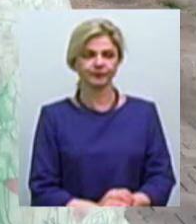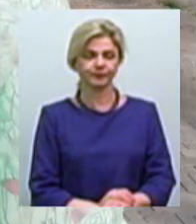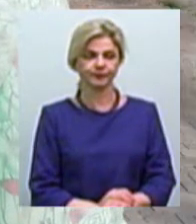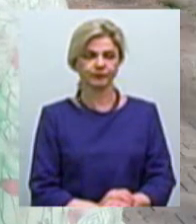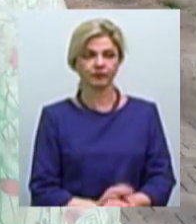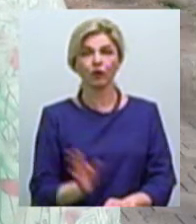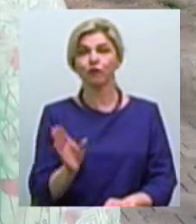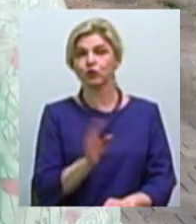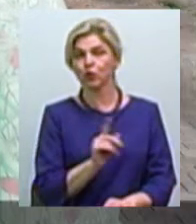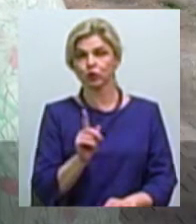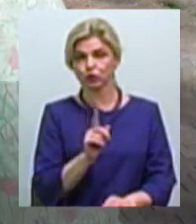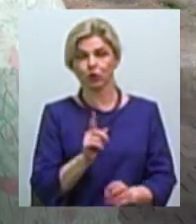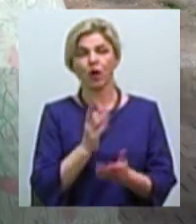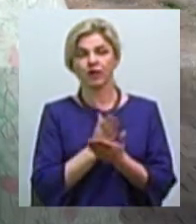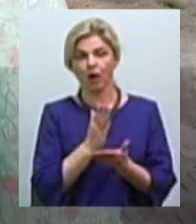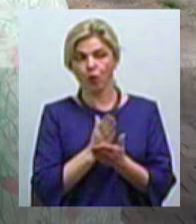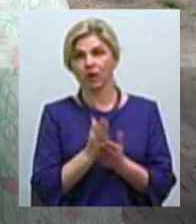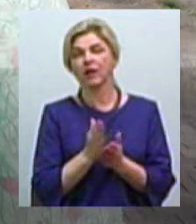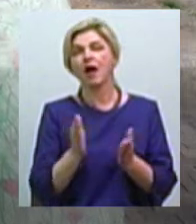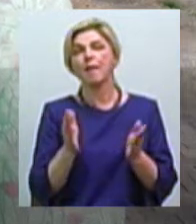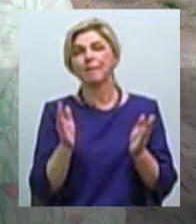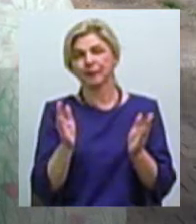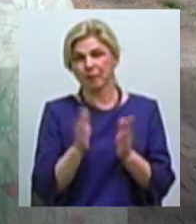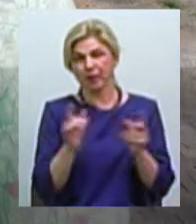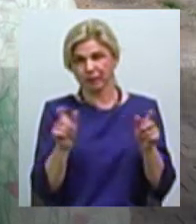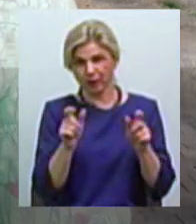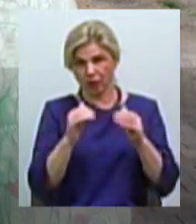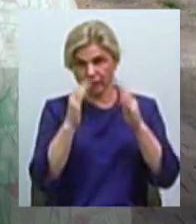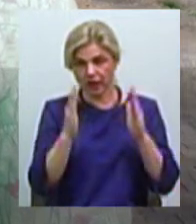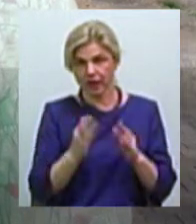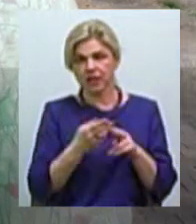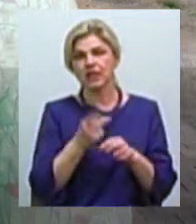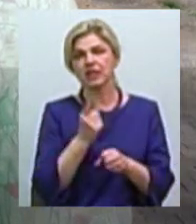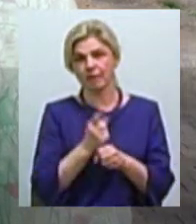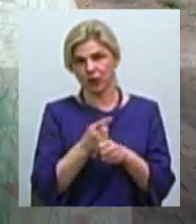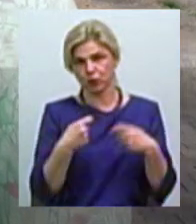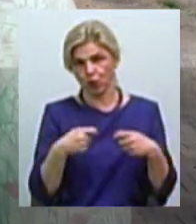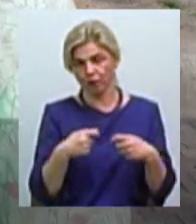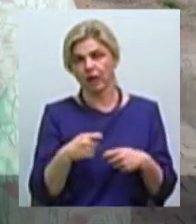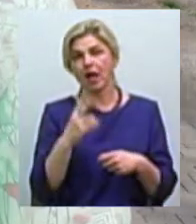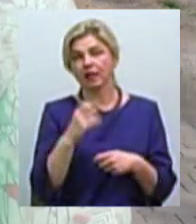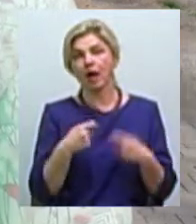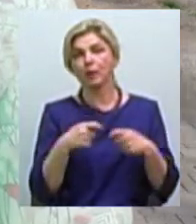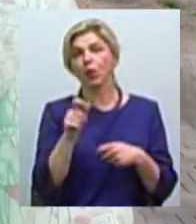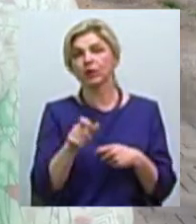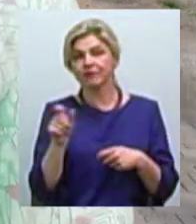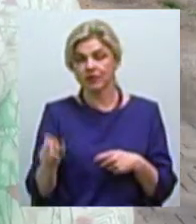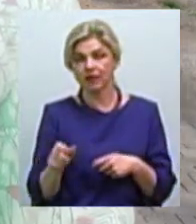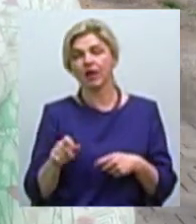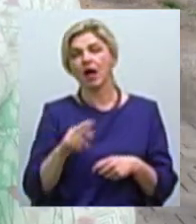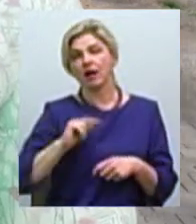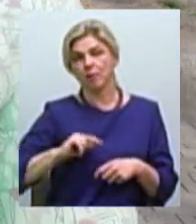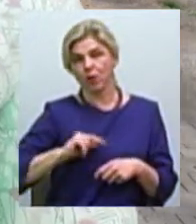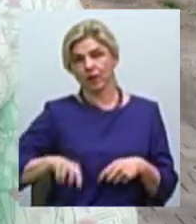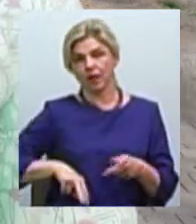Все, що знаходиться поза межами малих архітектурних форм – стихійна торгівля. На продавців товару в таких місцях співробітники адміністрації